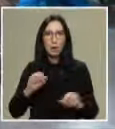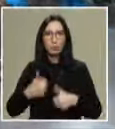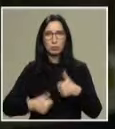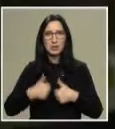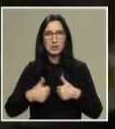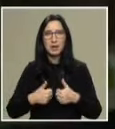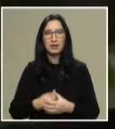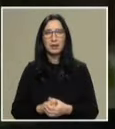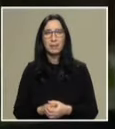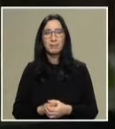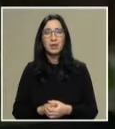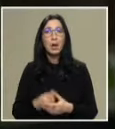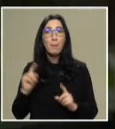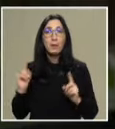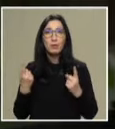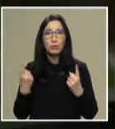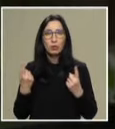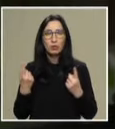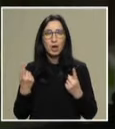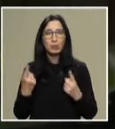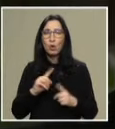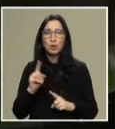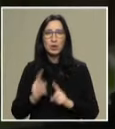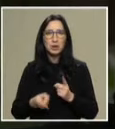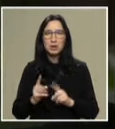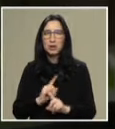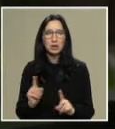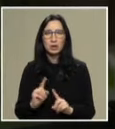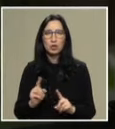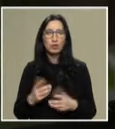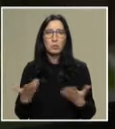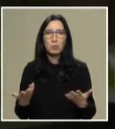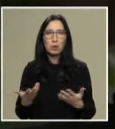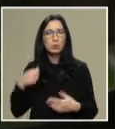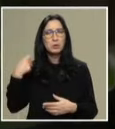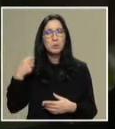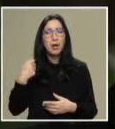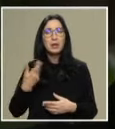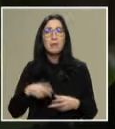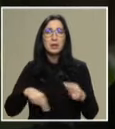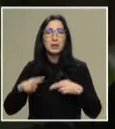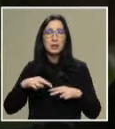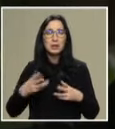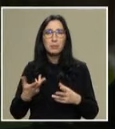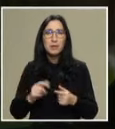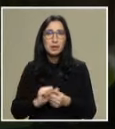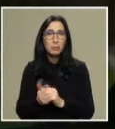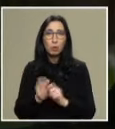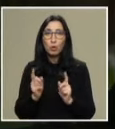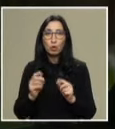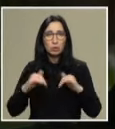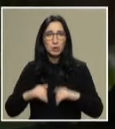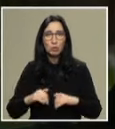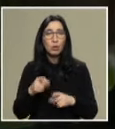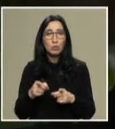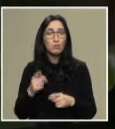състезание. Първоначално не тренирах нищо и просто с майка ми търсехме спорт, на който да дойда. И просто